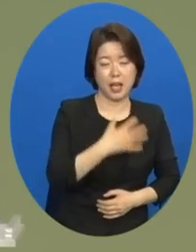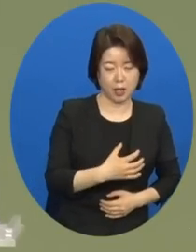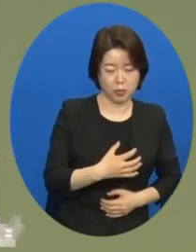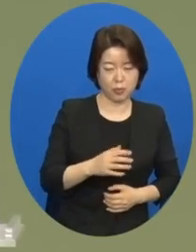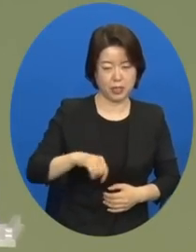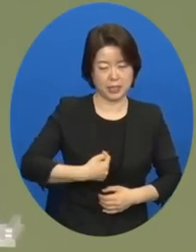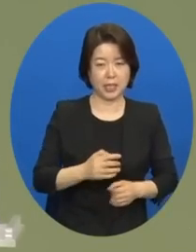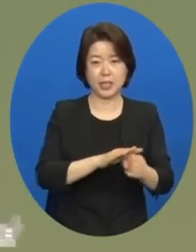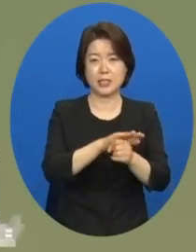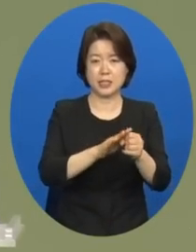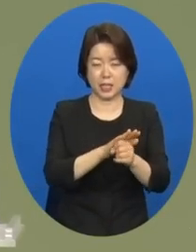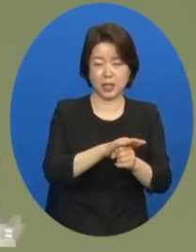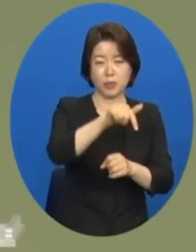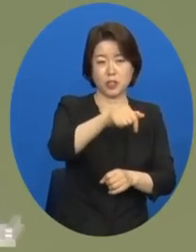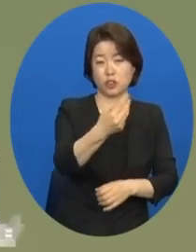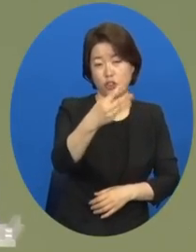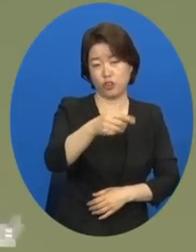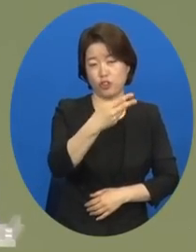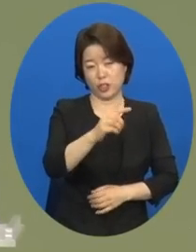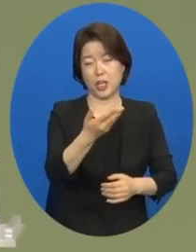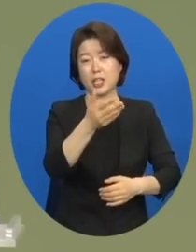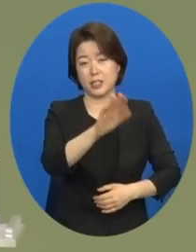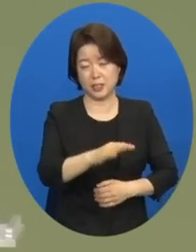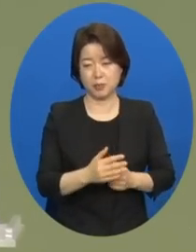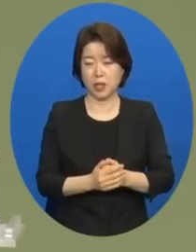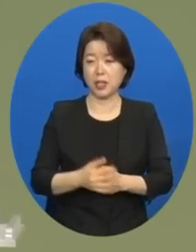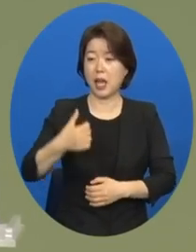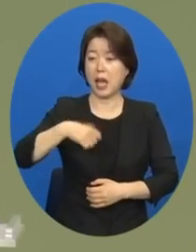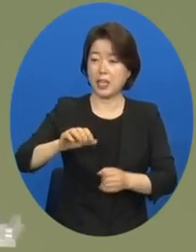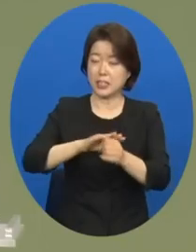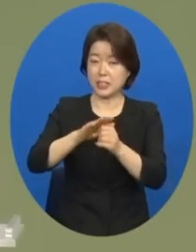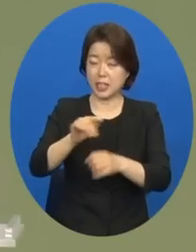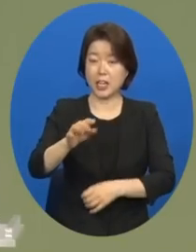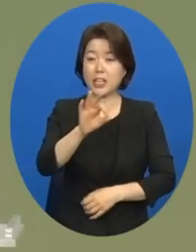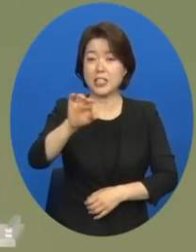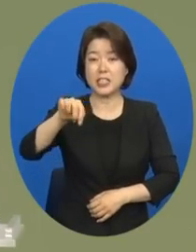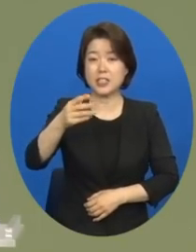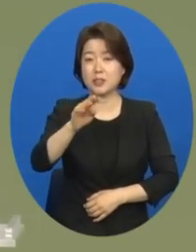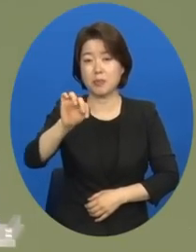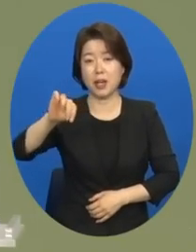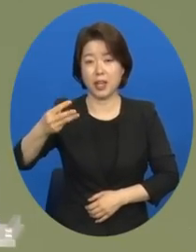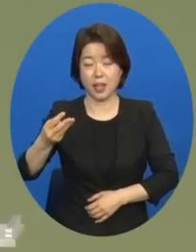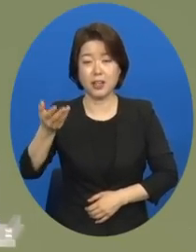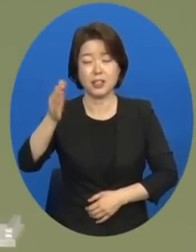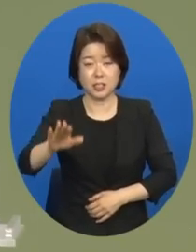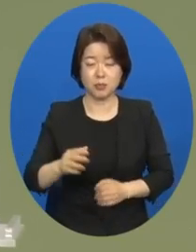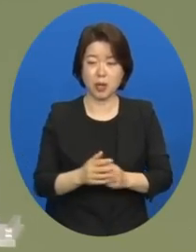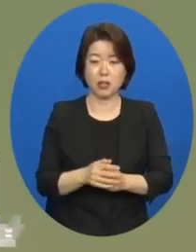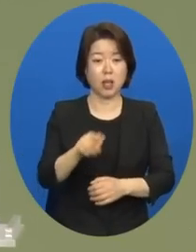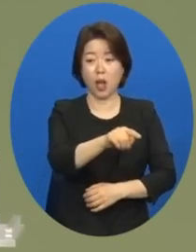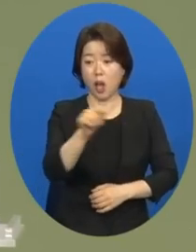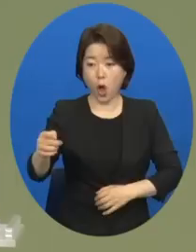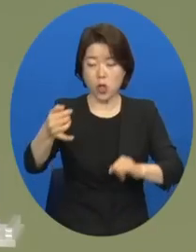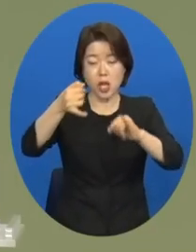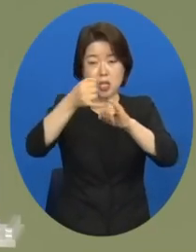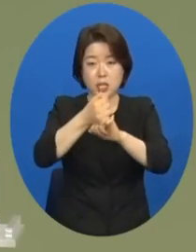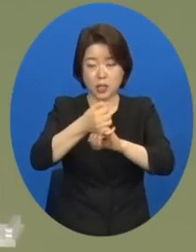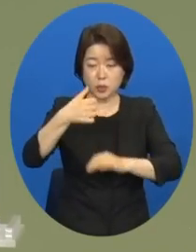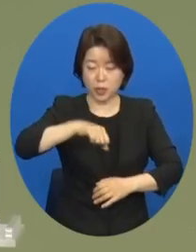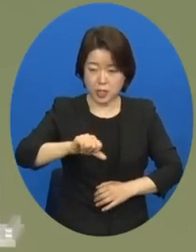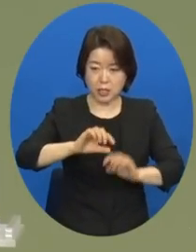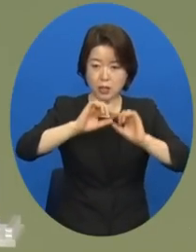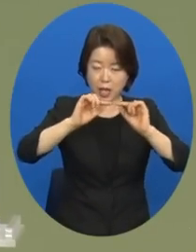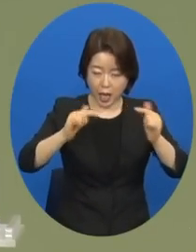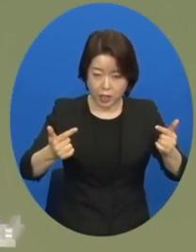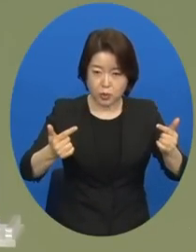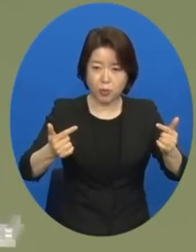여자는 그들아 일지라도 아들은 이스마엘일지라도 약속의 자녀가 아니라는 것을 알고 끊게